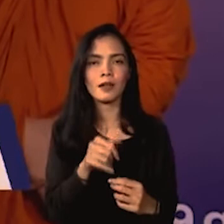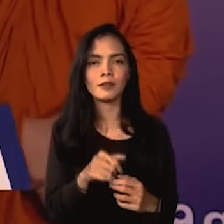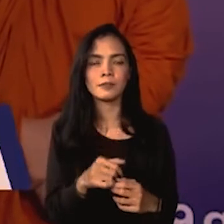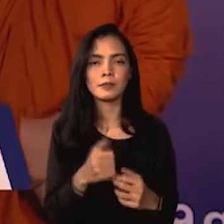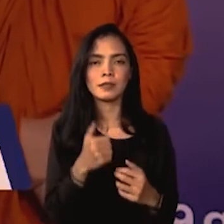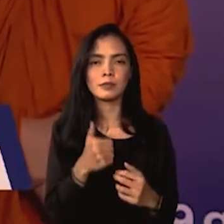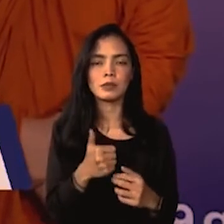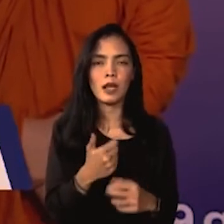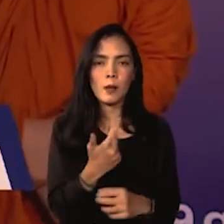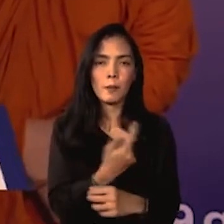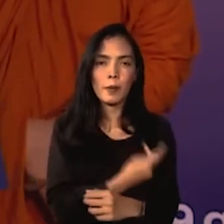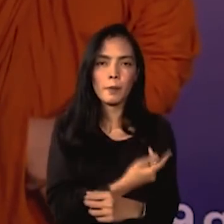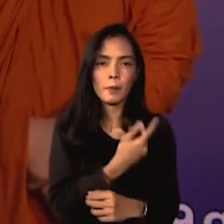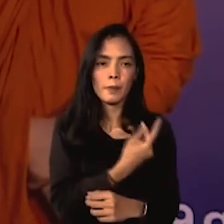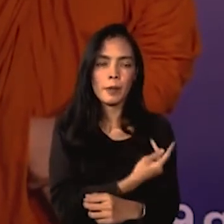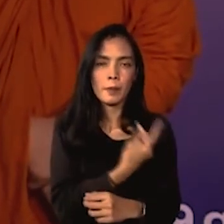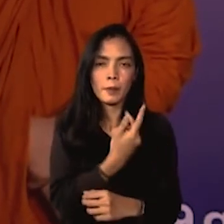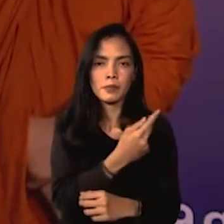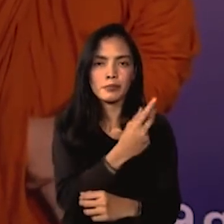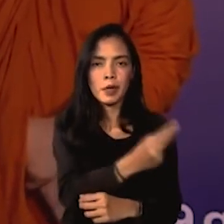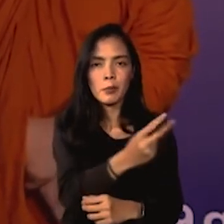bersama-sama melakukan vaksinasi.